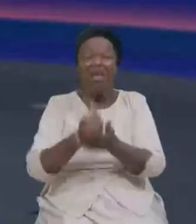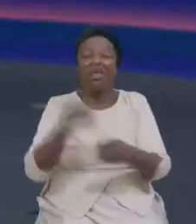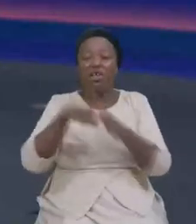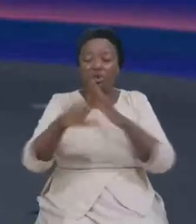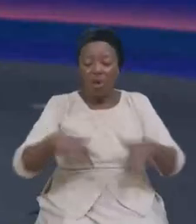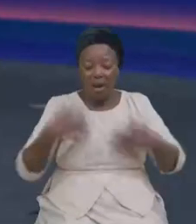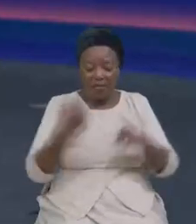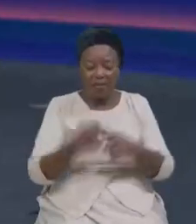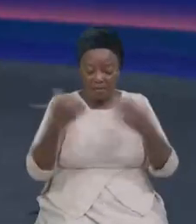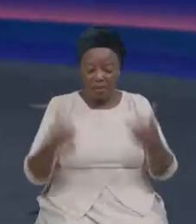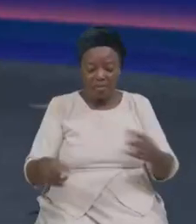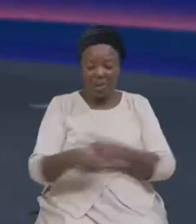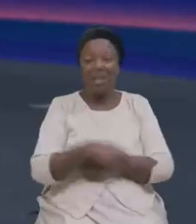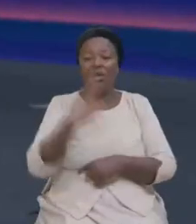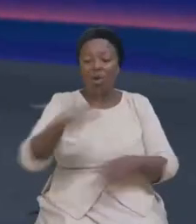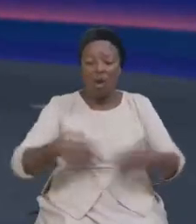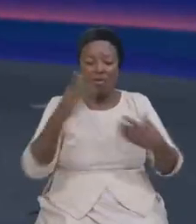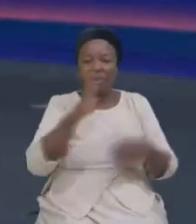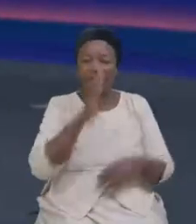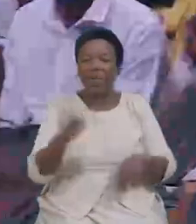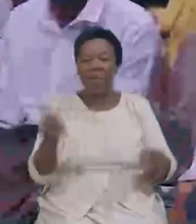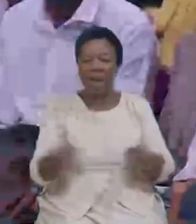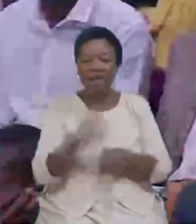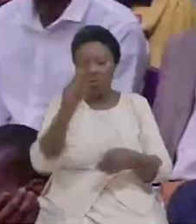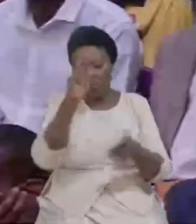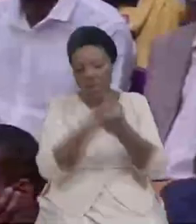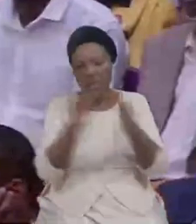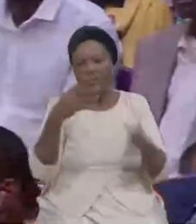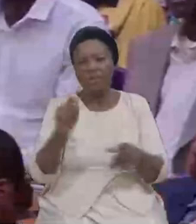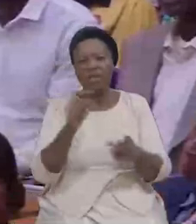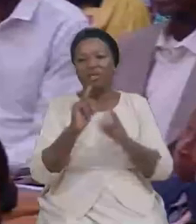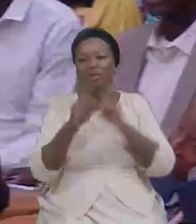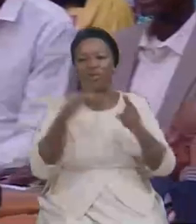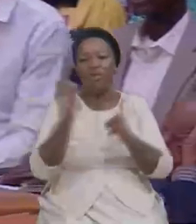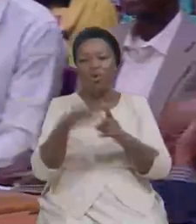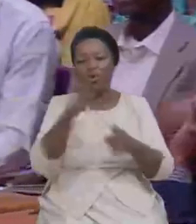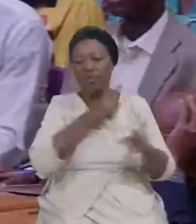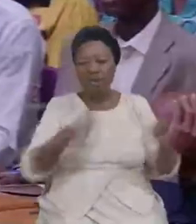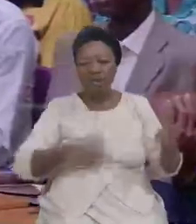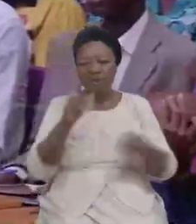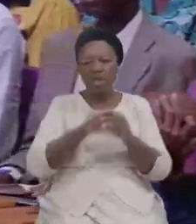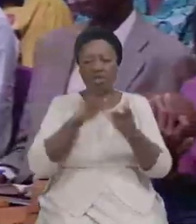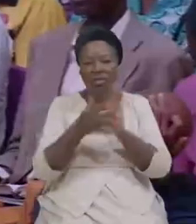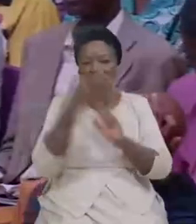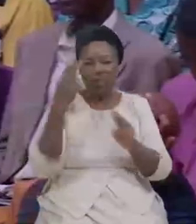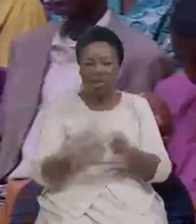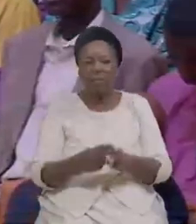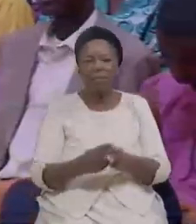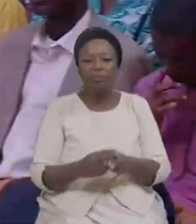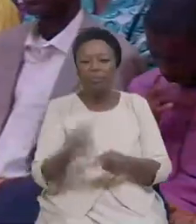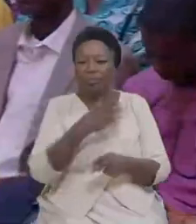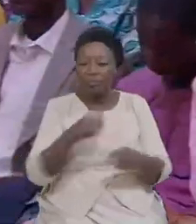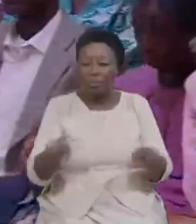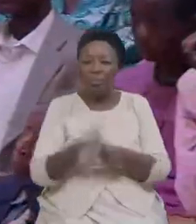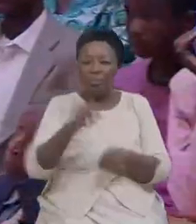sera telle que tu crois la parole déclarée. Et comme tu retournes à la maison, le serviteur était totalement guéri. Et comme